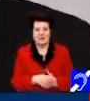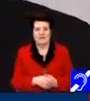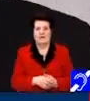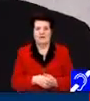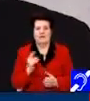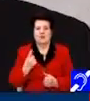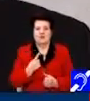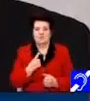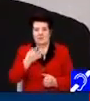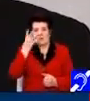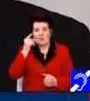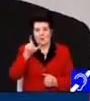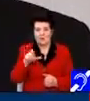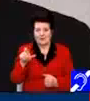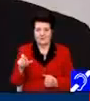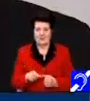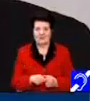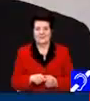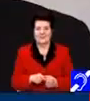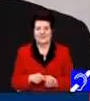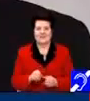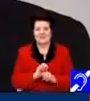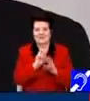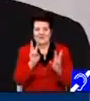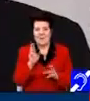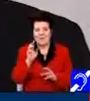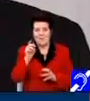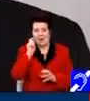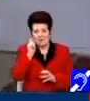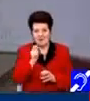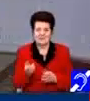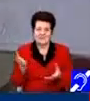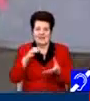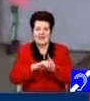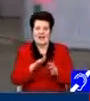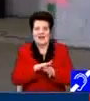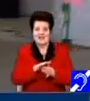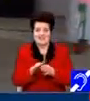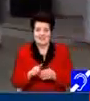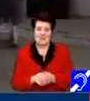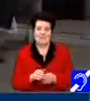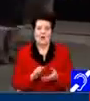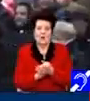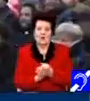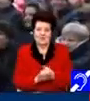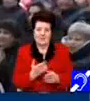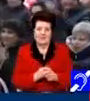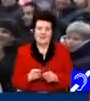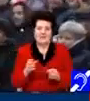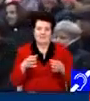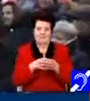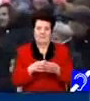și așteptăm moldovencile să determine bărbații să realizăm unirea. La sărbătoarea de la Manta a fost prezent și